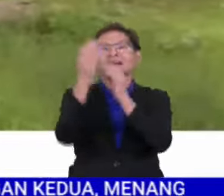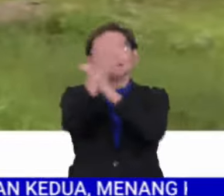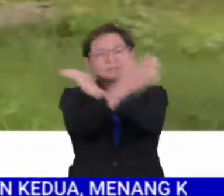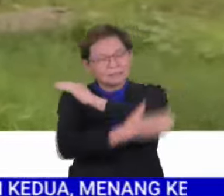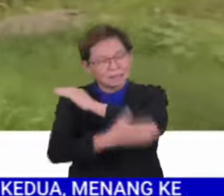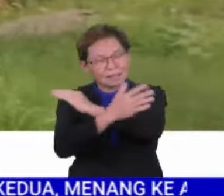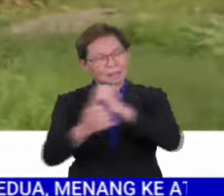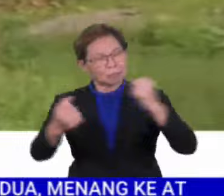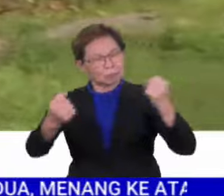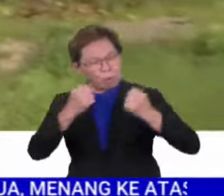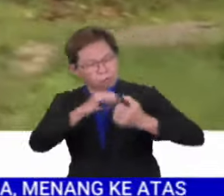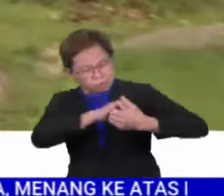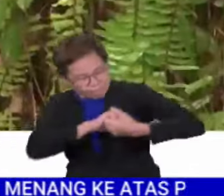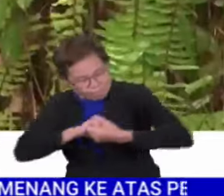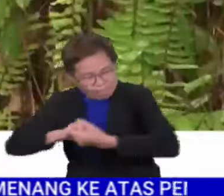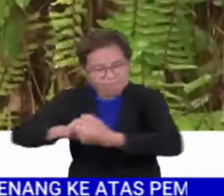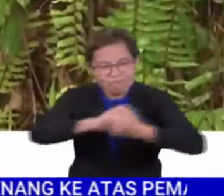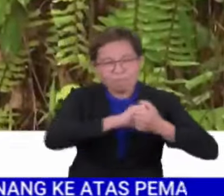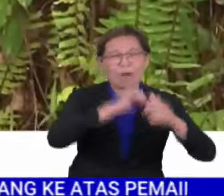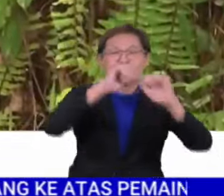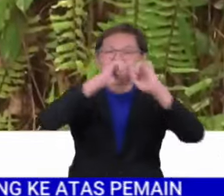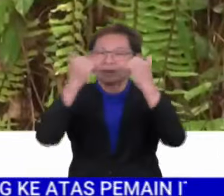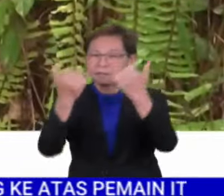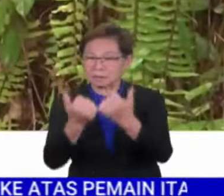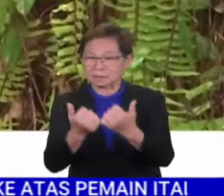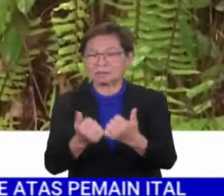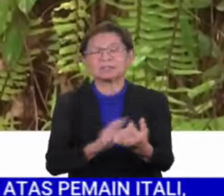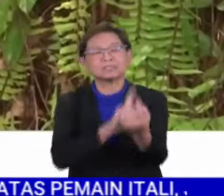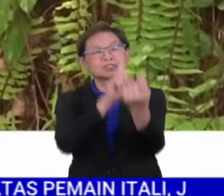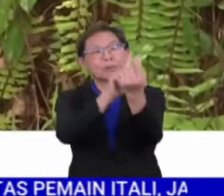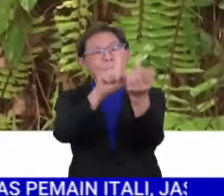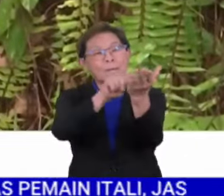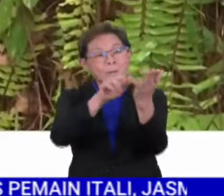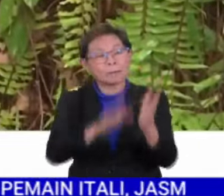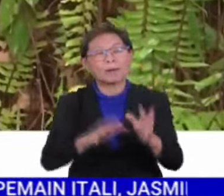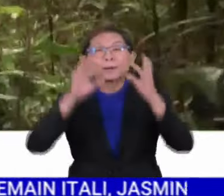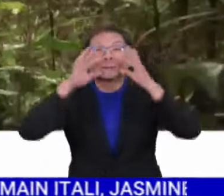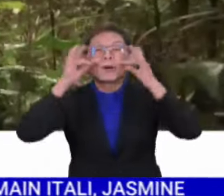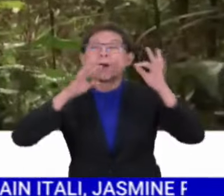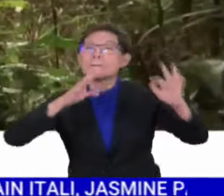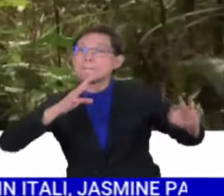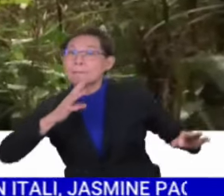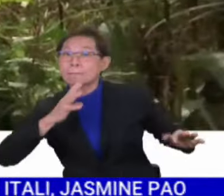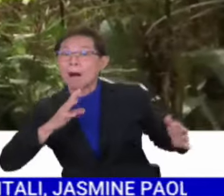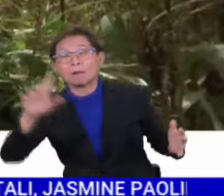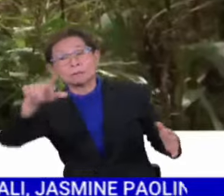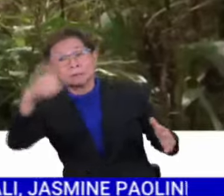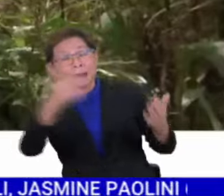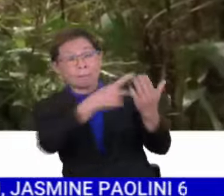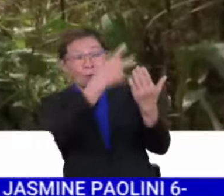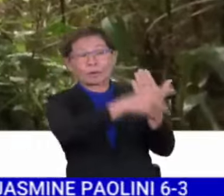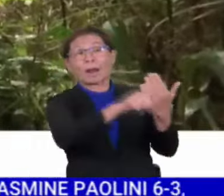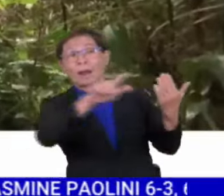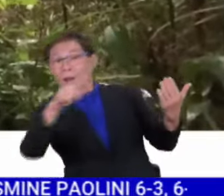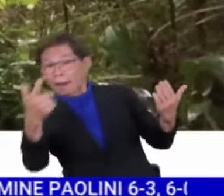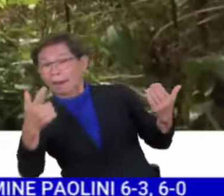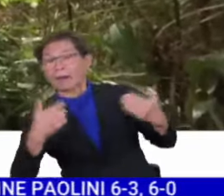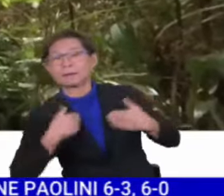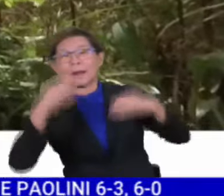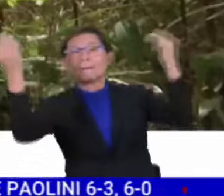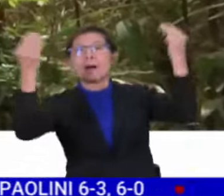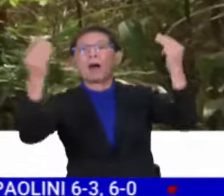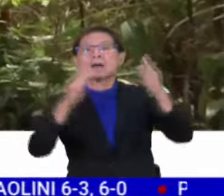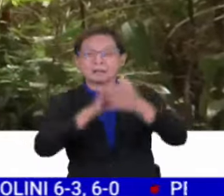selain mengukuhkan kerjasama dalam kalangan agensi. Beliau ditemui pemberita di Kuching menambah, selain daripada program tersebut, pihak